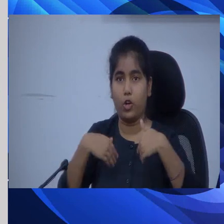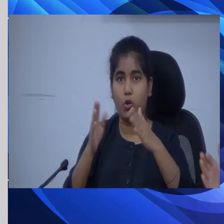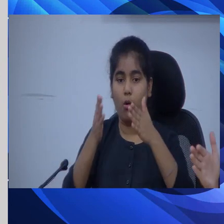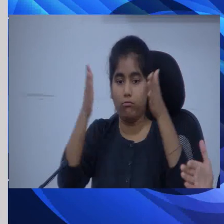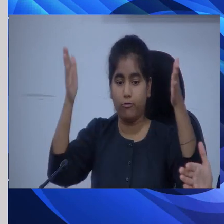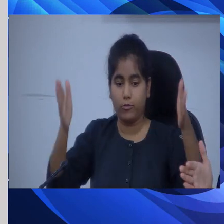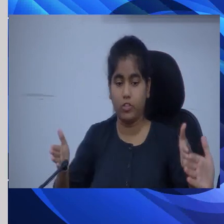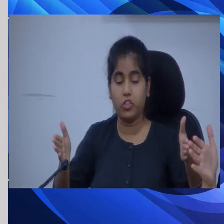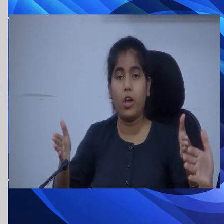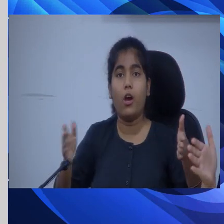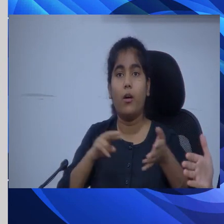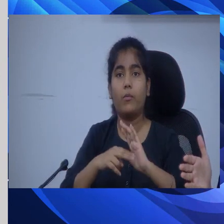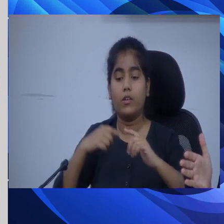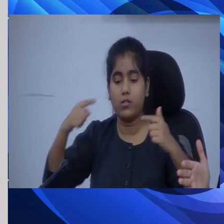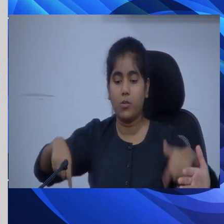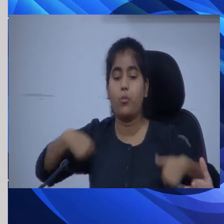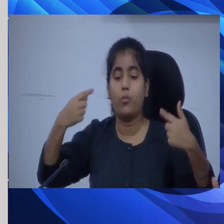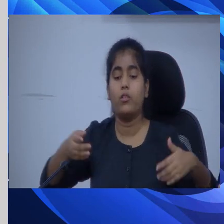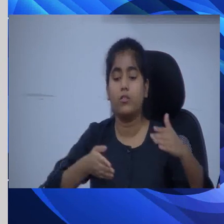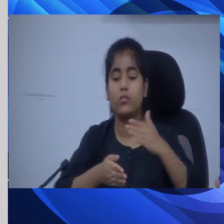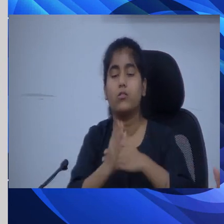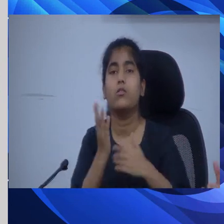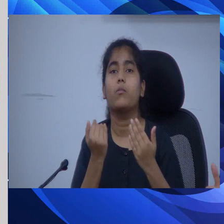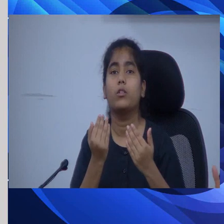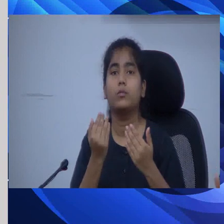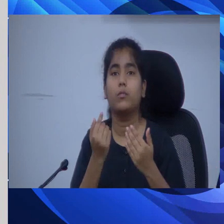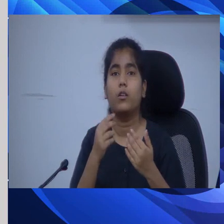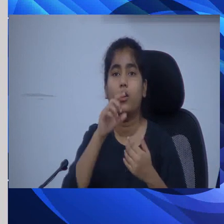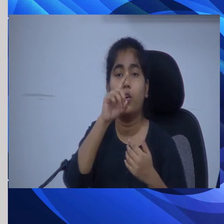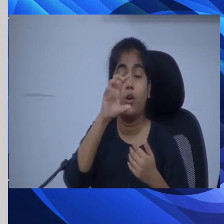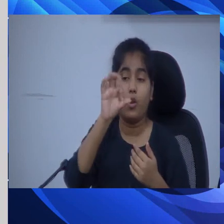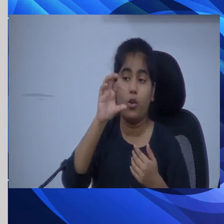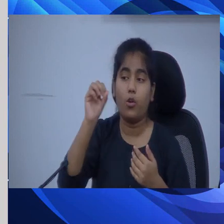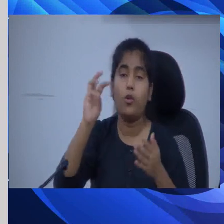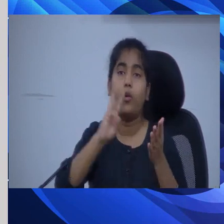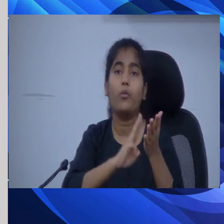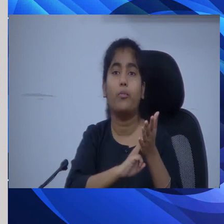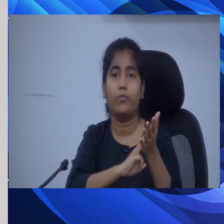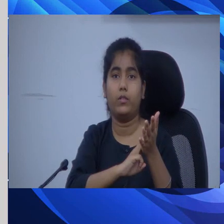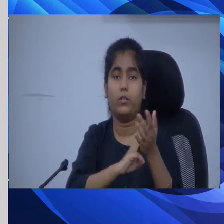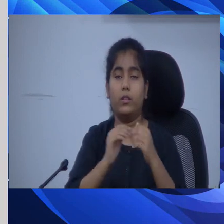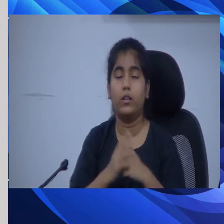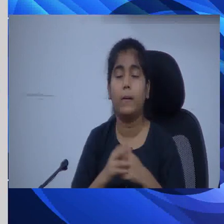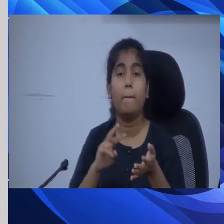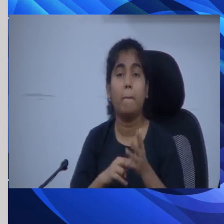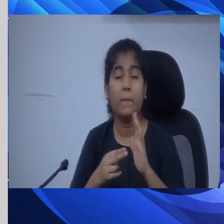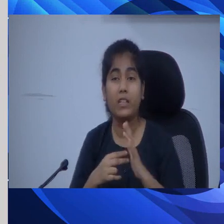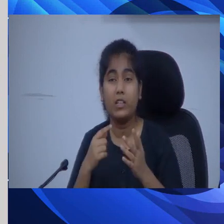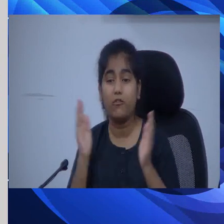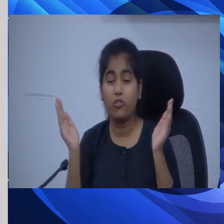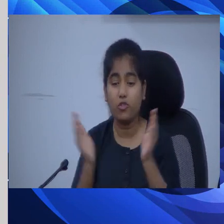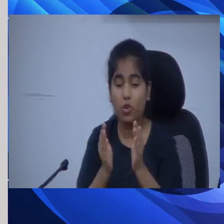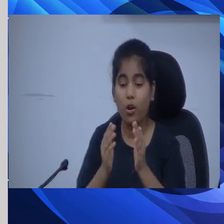चीज़ एक्सेसिबल एलिवेटर वो है जिसका डोर वाइड इनफ है कि उसके अंदर एक व्हीलचेयर जा पाए. 900 mm अगर उसकी विड्थ नहीं होगी